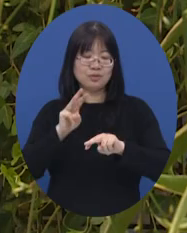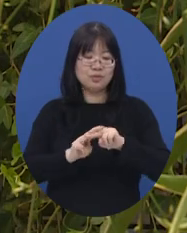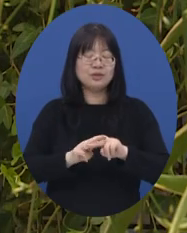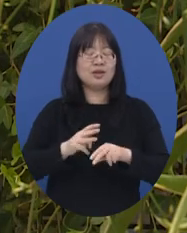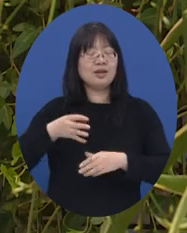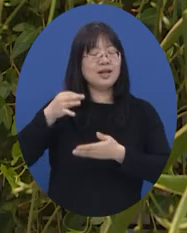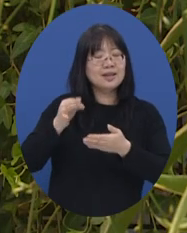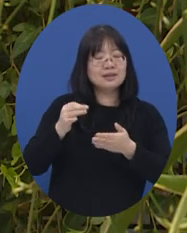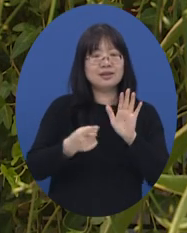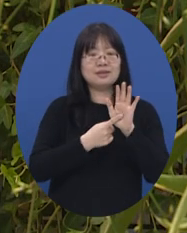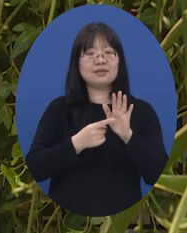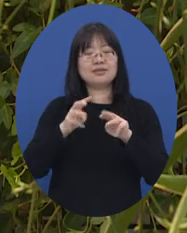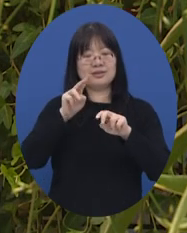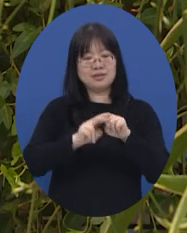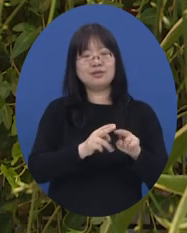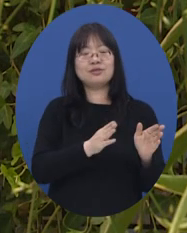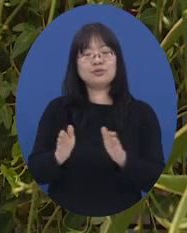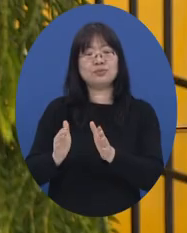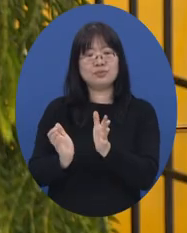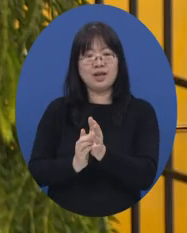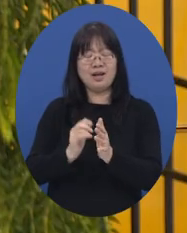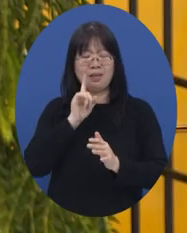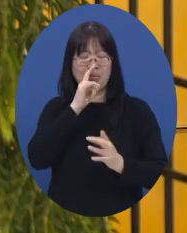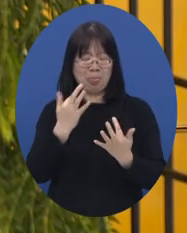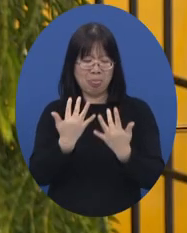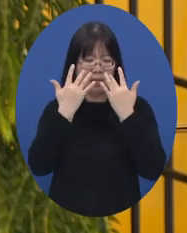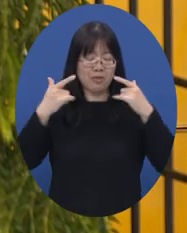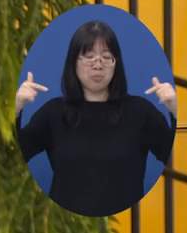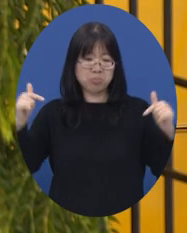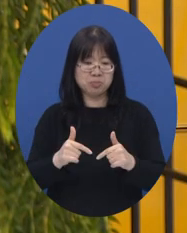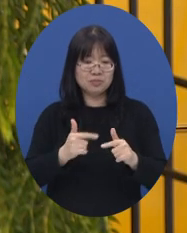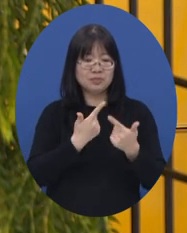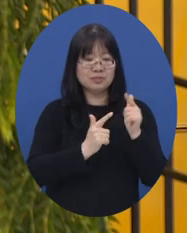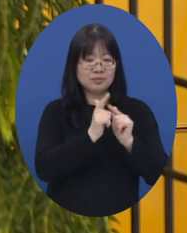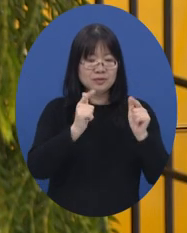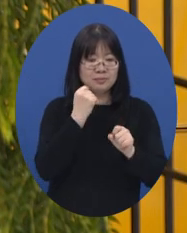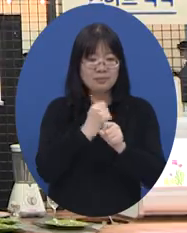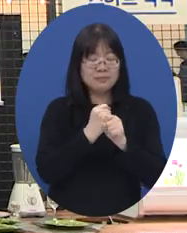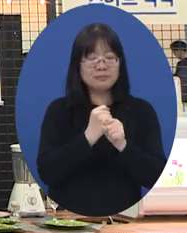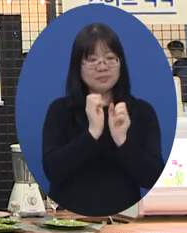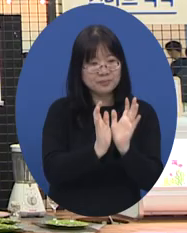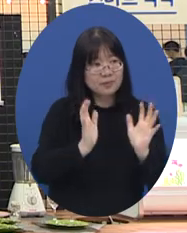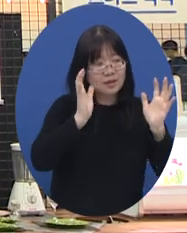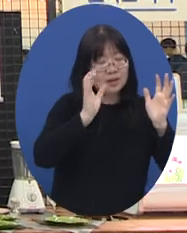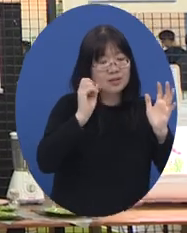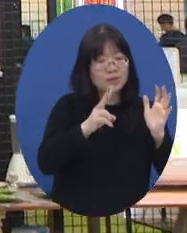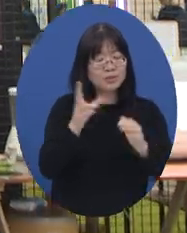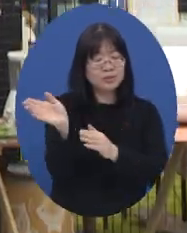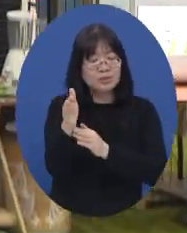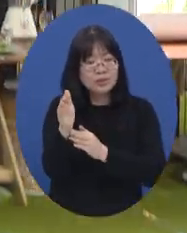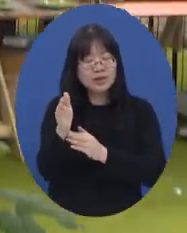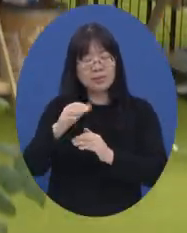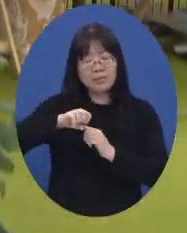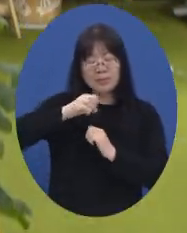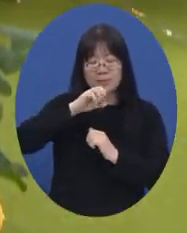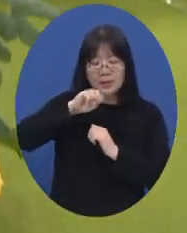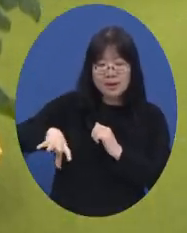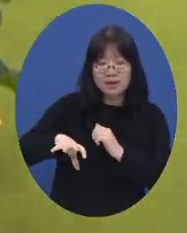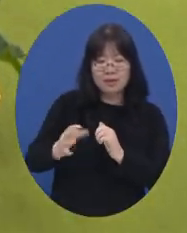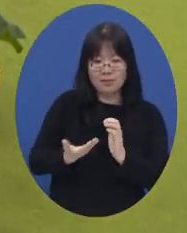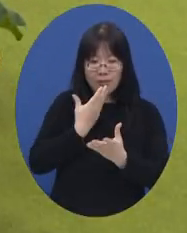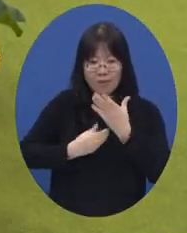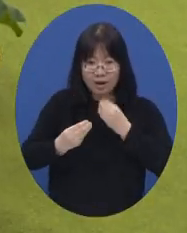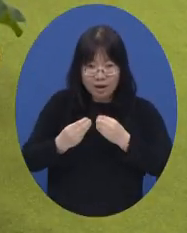알리는 부스도 있습니다. 미세먼지를 줄이는 식물로 만든 터널과 물고기의 배설물을 먹고 자는 채소를 통해